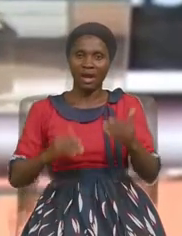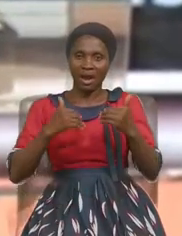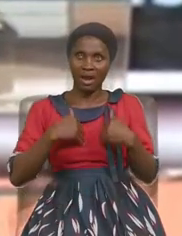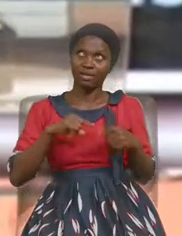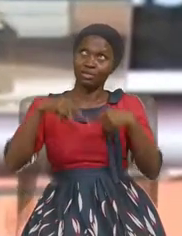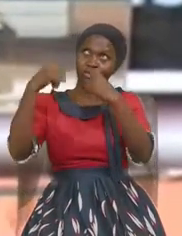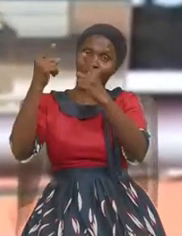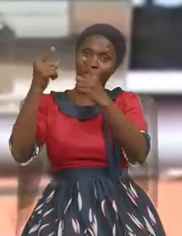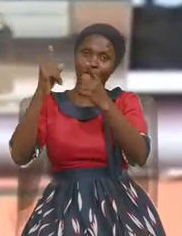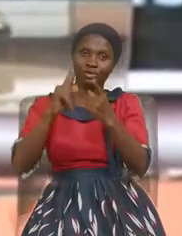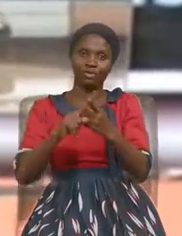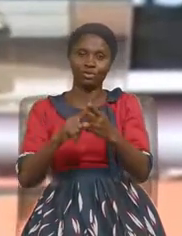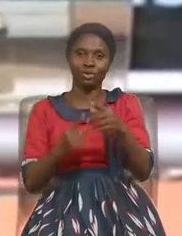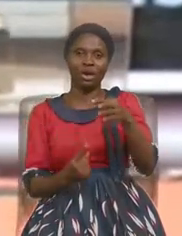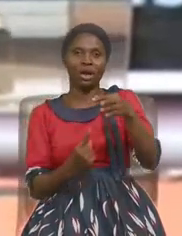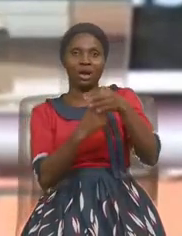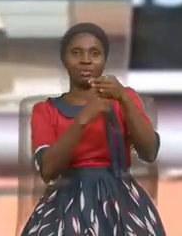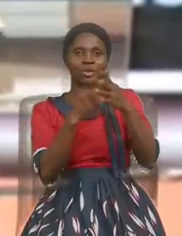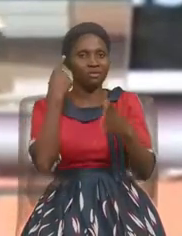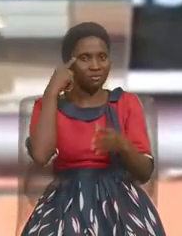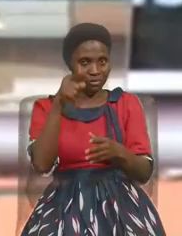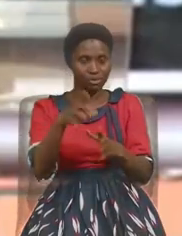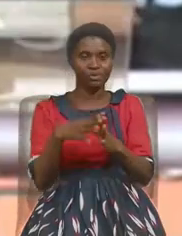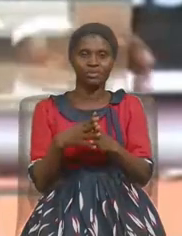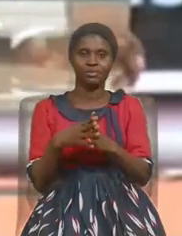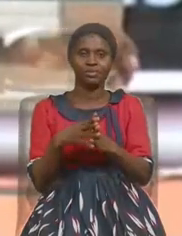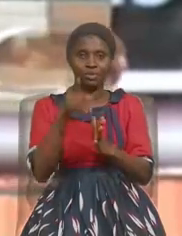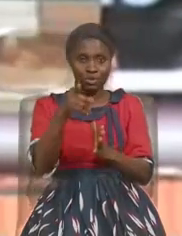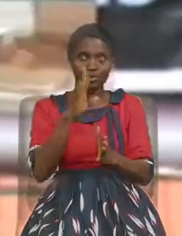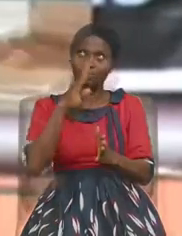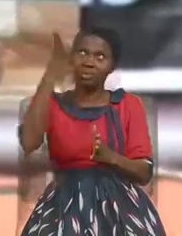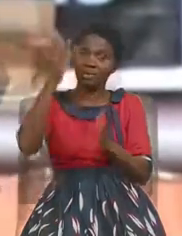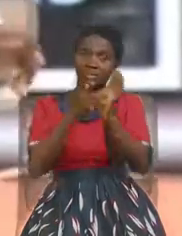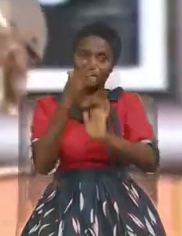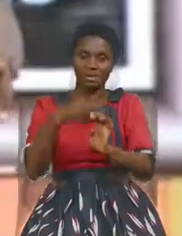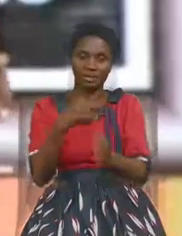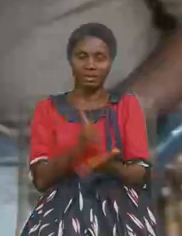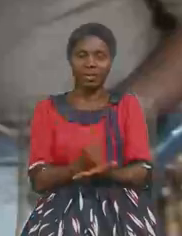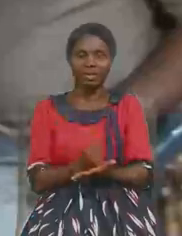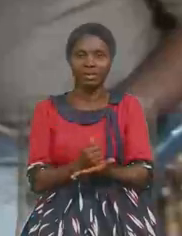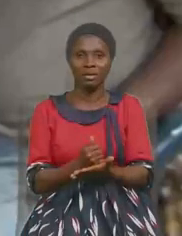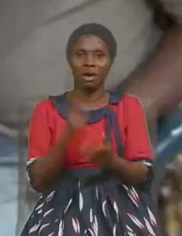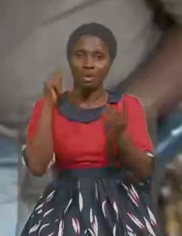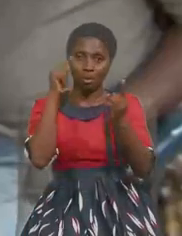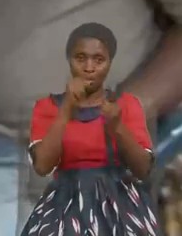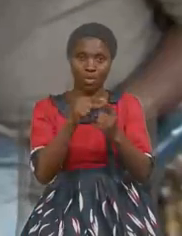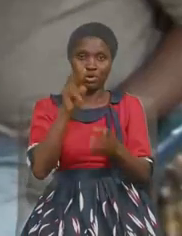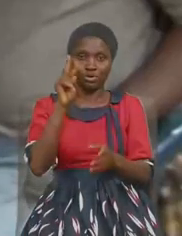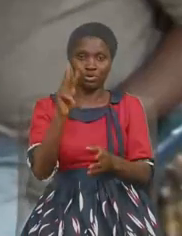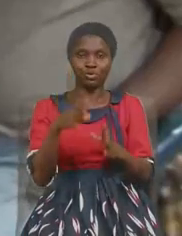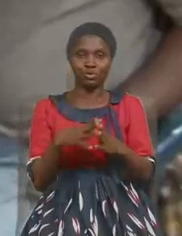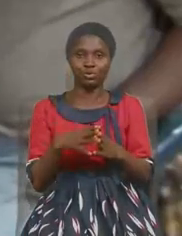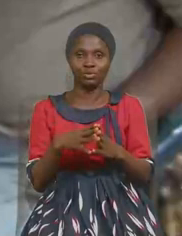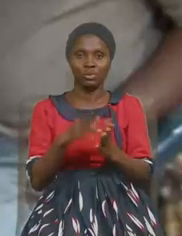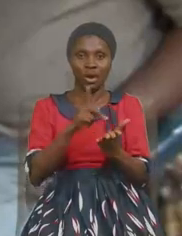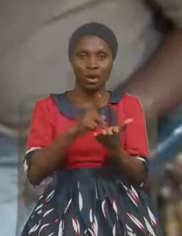allé préparer une place pour toi. Tu seras là-bas. Deuxième point maintenant. La pureté